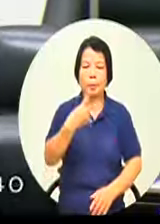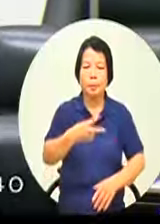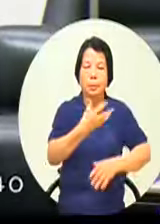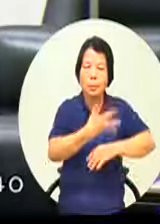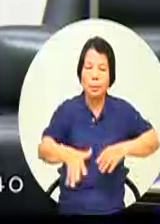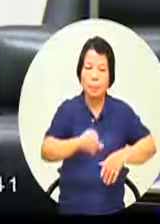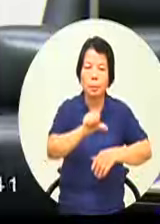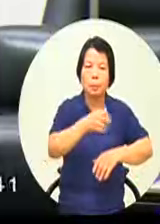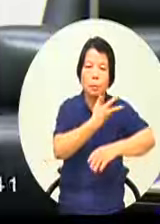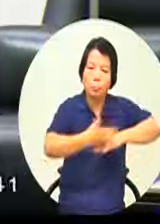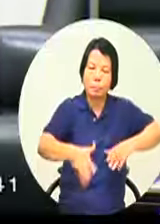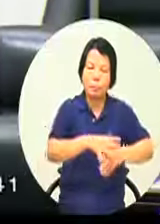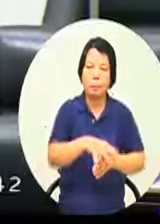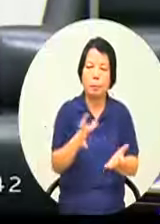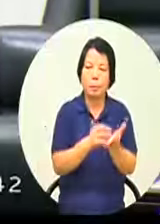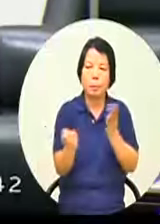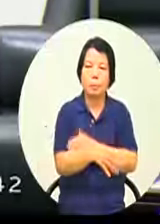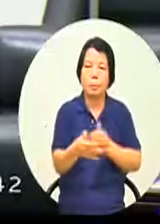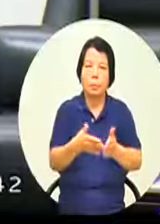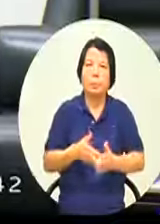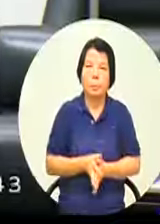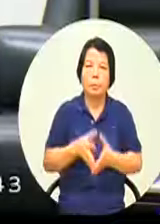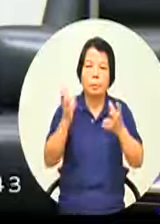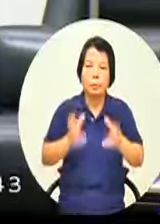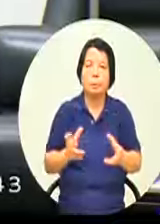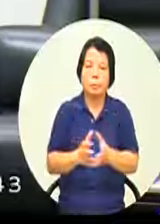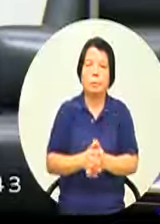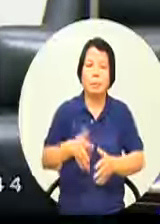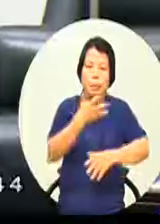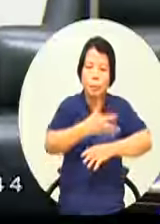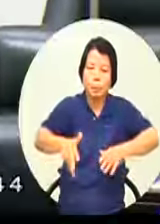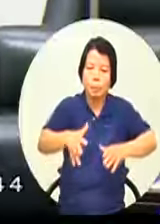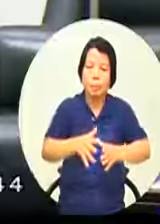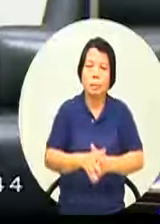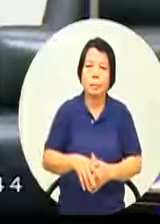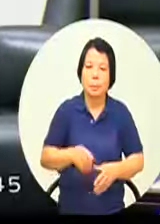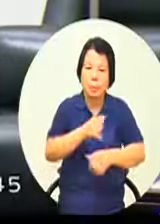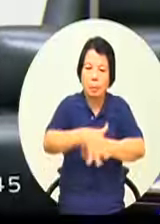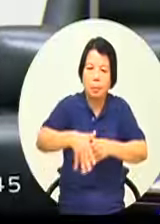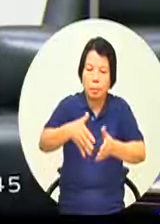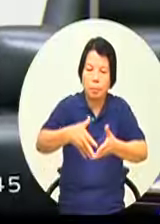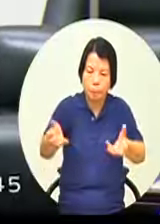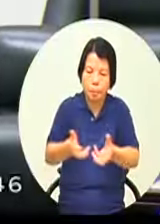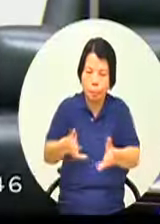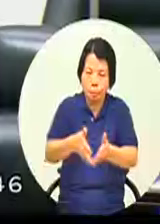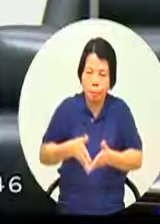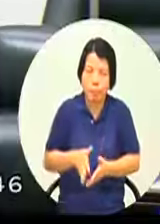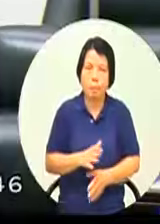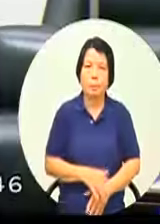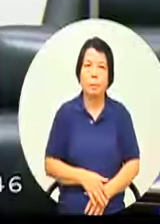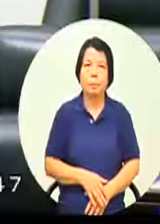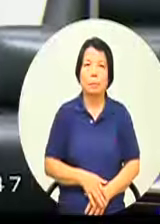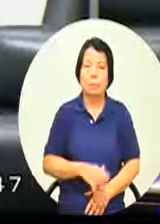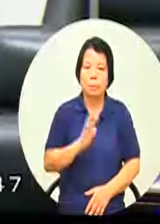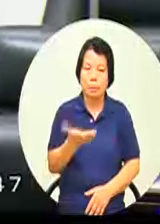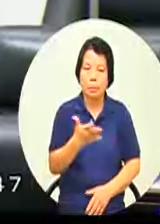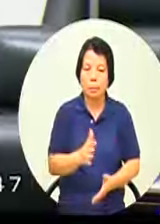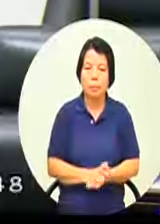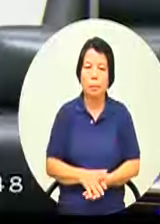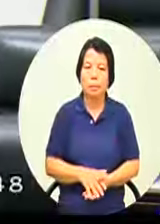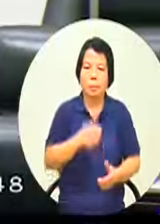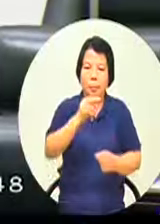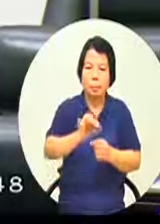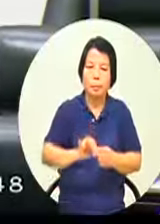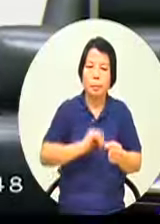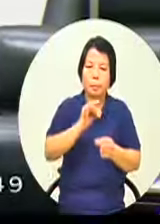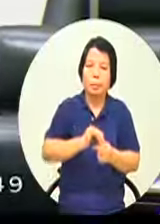五排是为了建立排水系统，当然建立排水系统本来就是要建，你知道吗？但是后百年的大